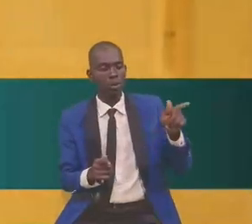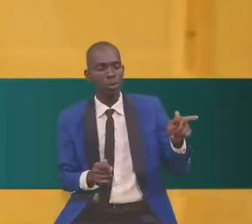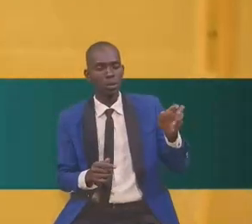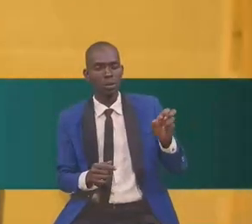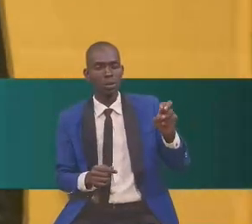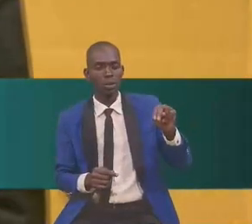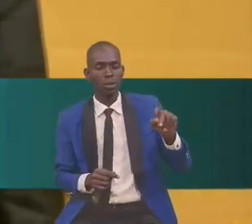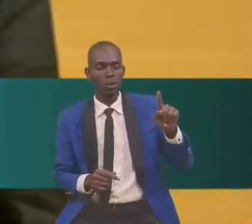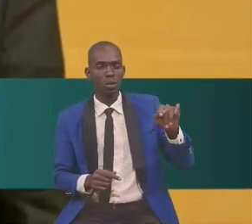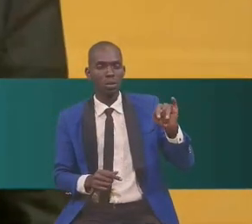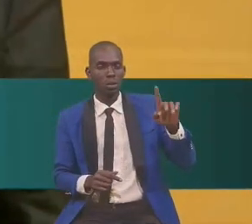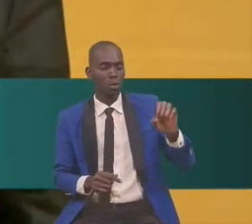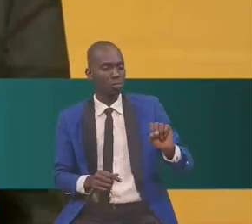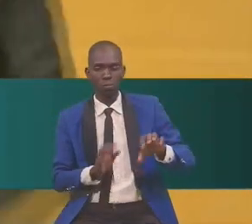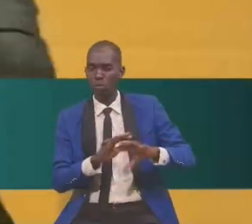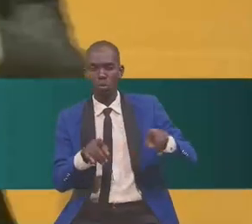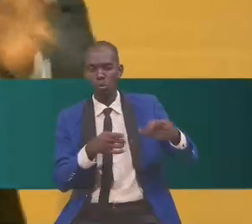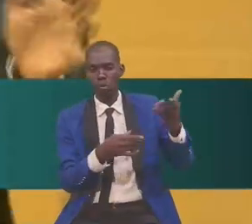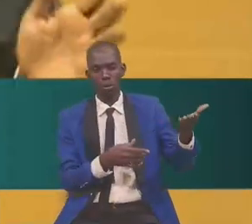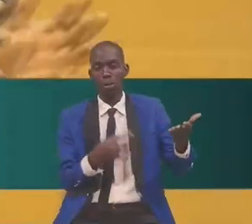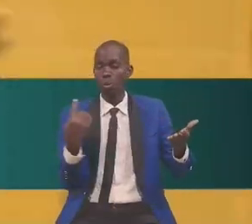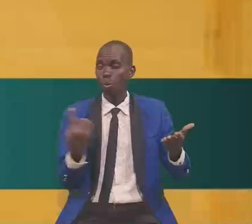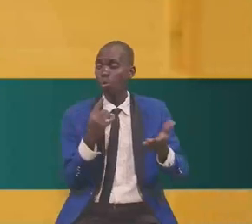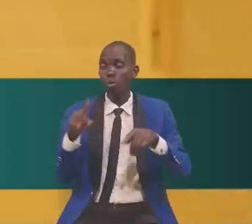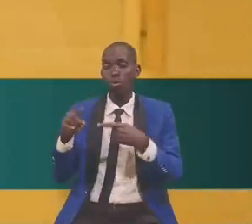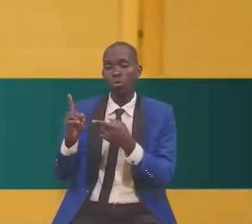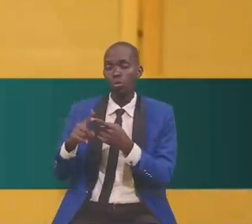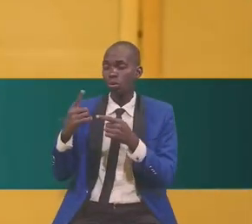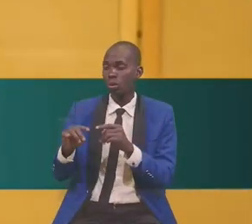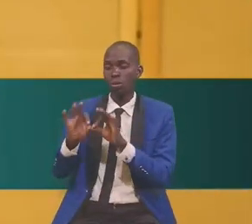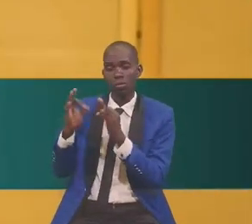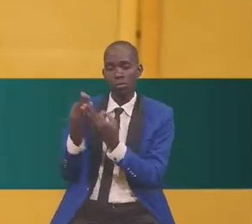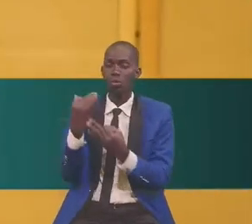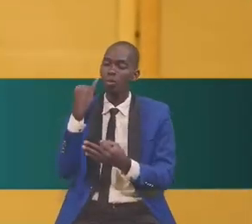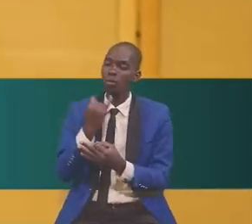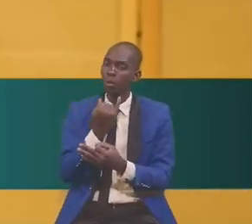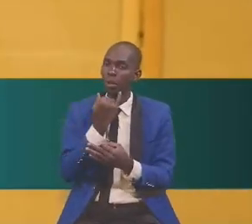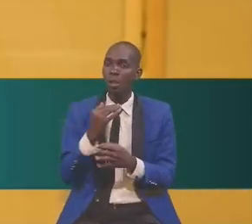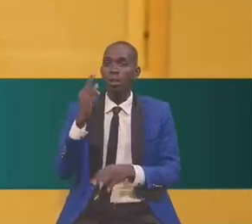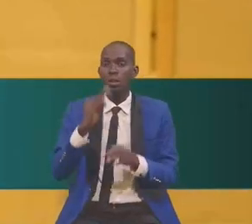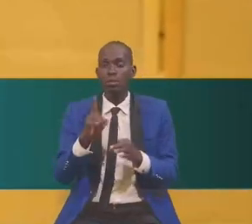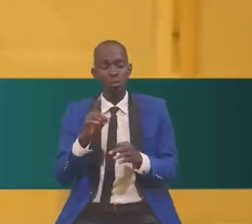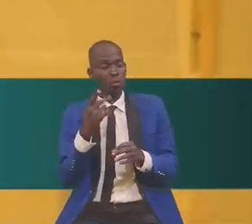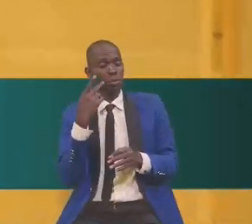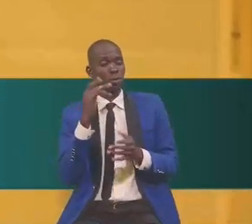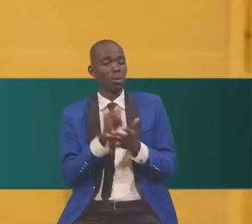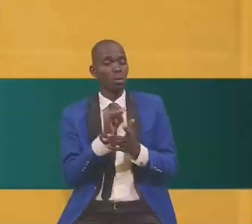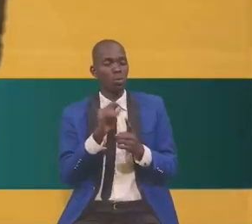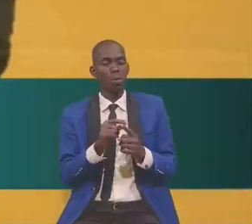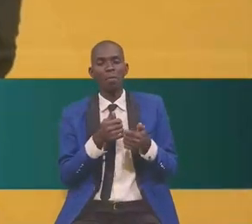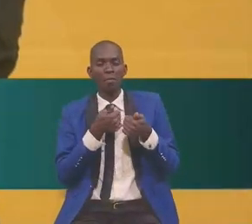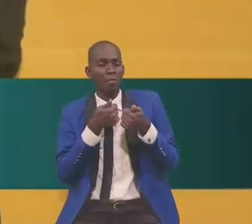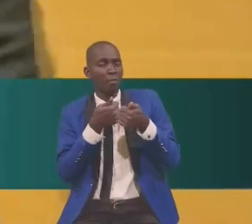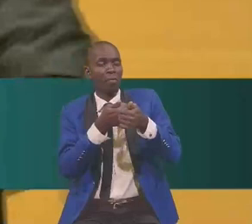d'Israël. Si vous attachez à cela, c'est ce que nous avons entendu il y a de cela plusieurs années, quand il